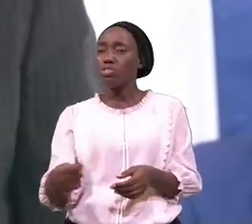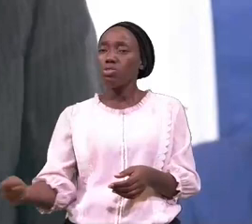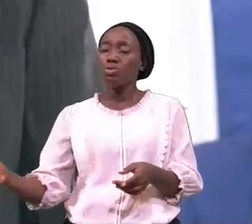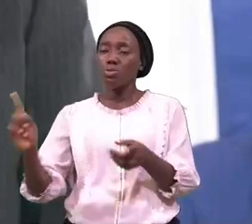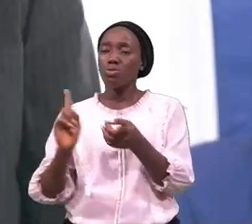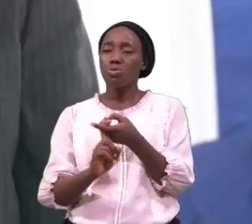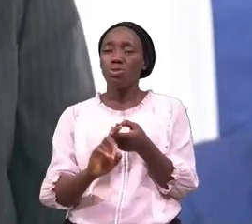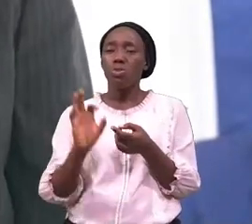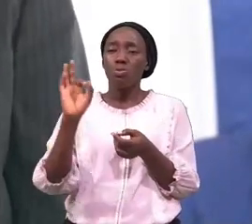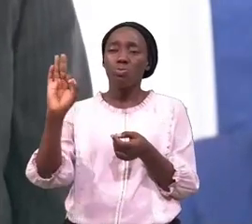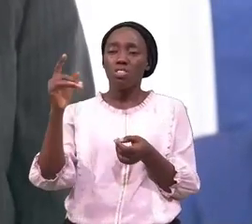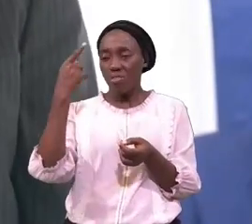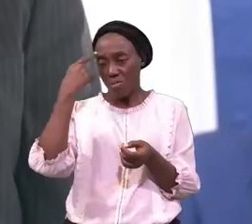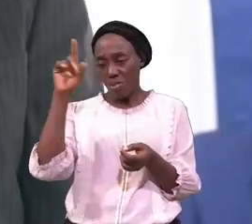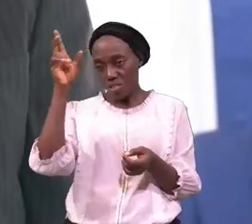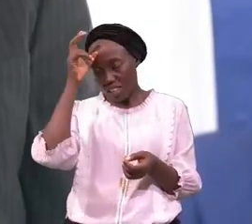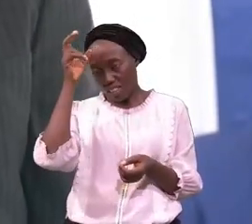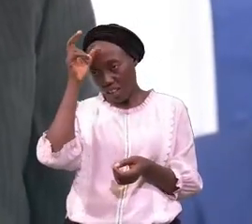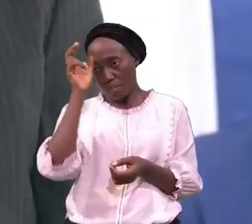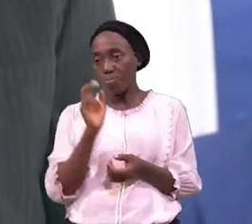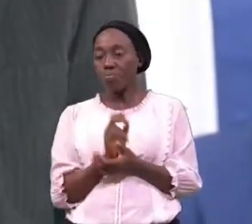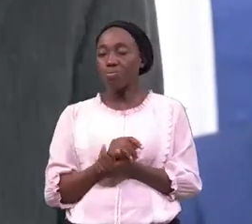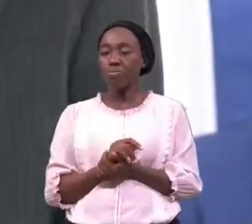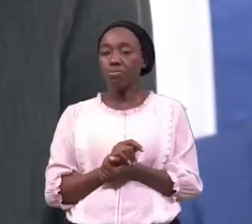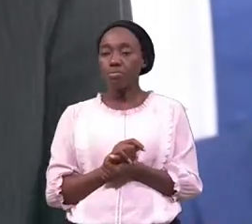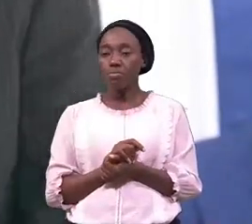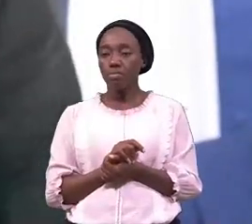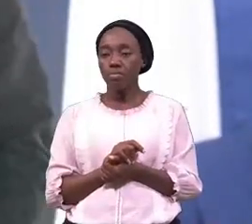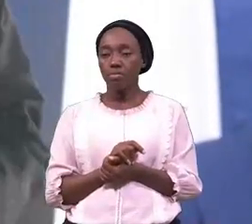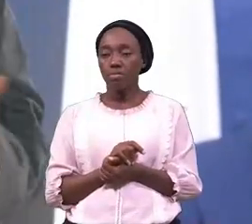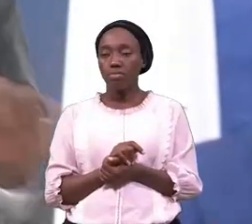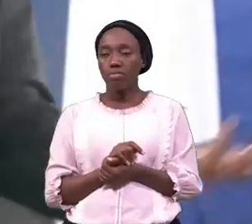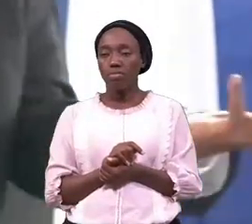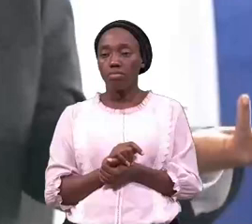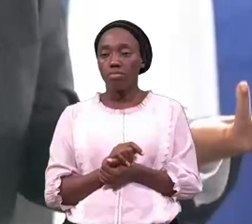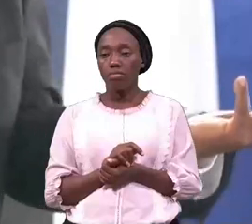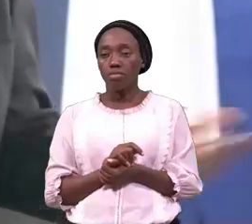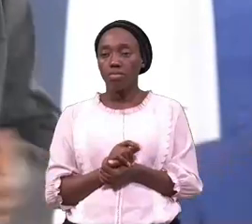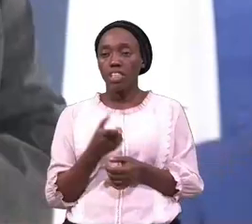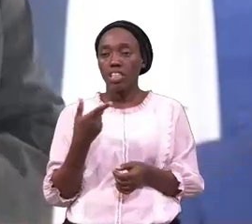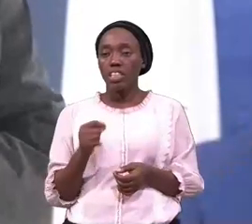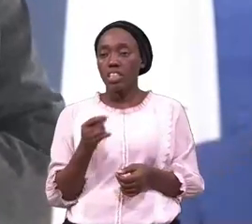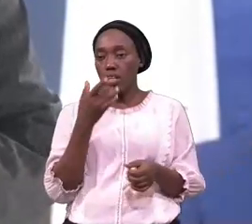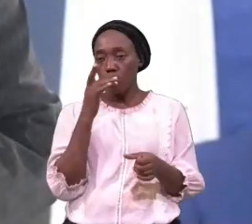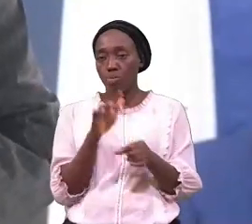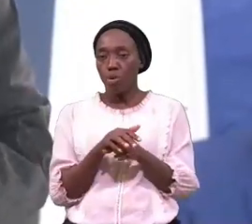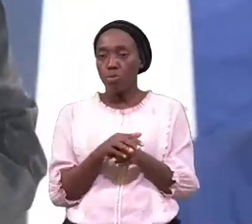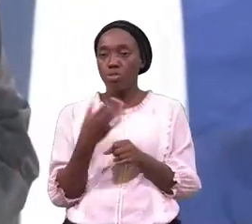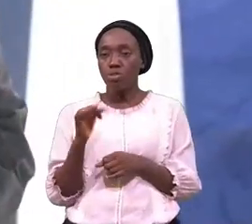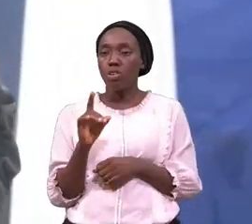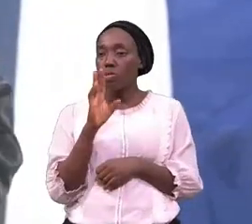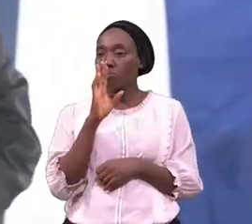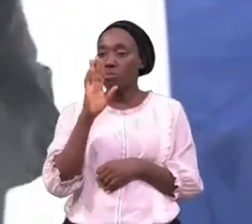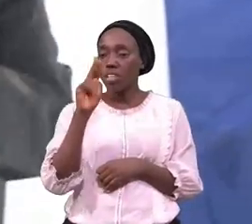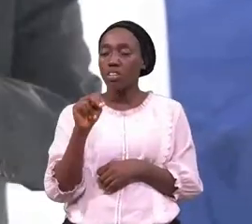Le Seigneur ne va pas vous donner les outils et les moyens pour prêcher contre lui, pour s'opposer à lui. Il ne va pas vous donner les moyens pour prêcher pour Satan. La promesse